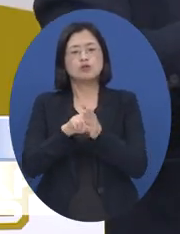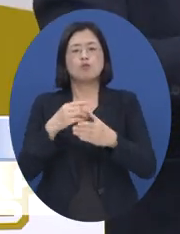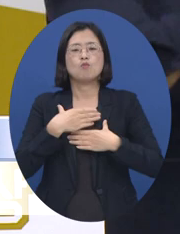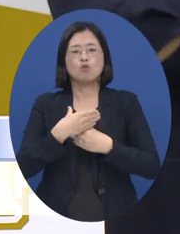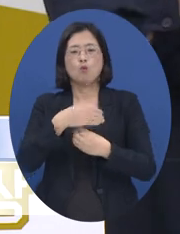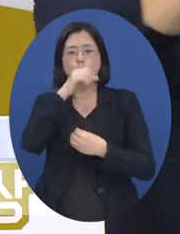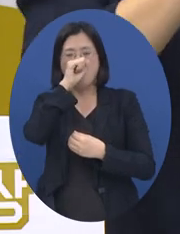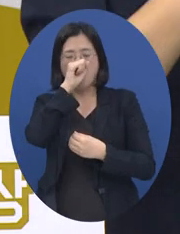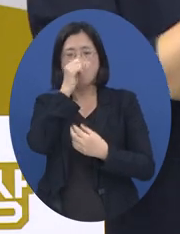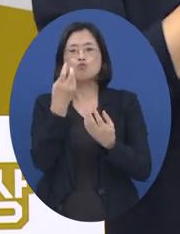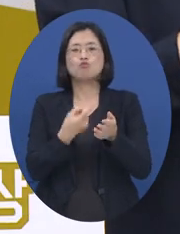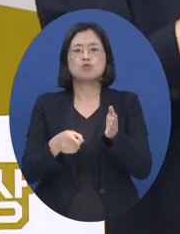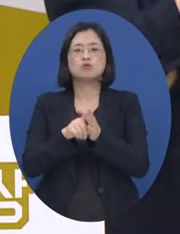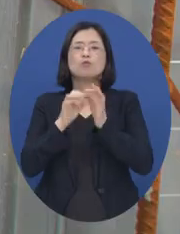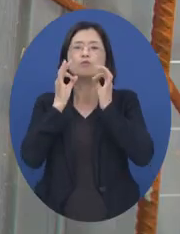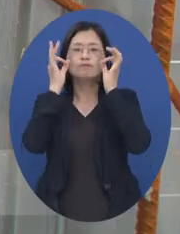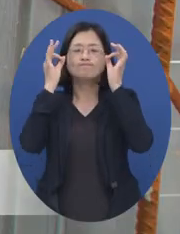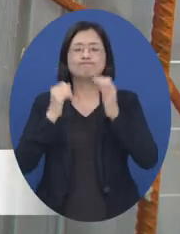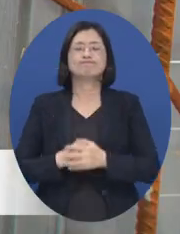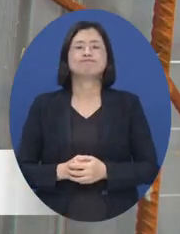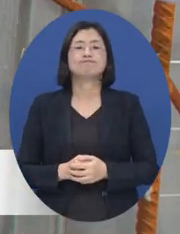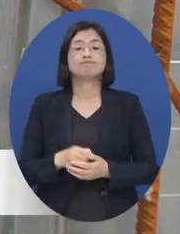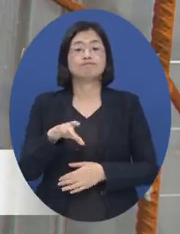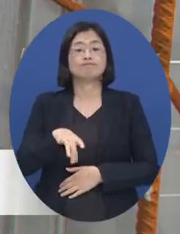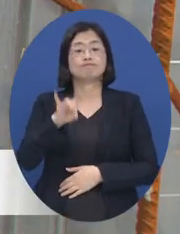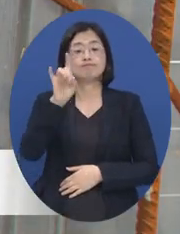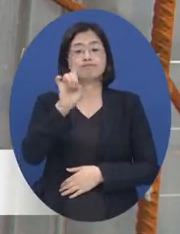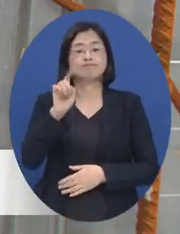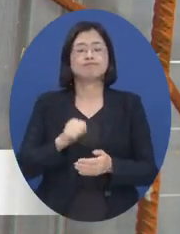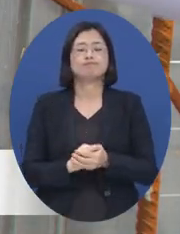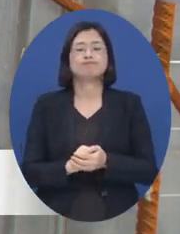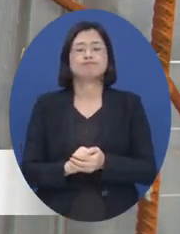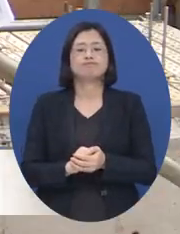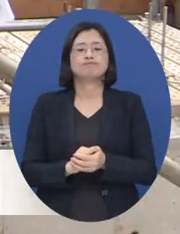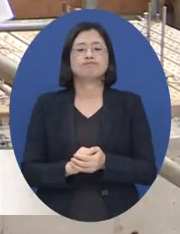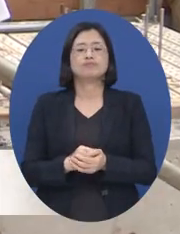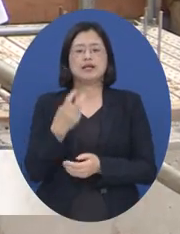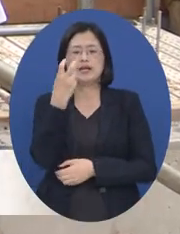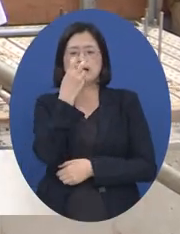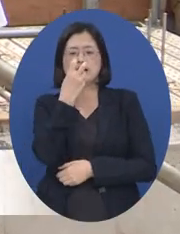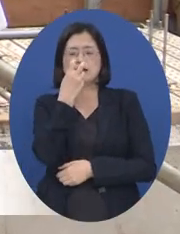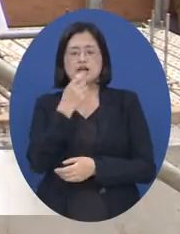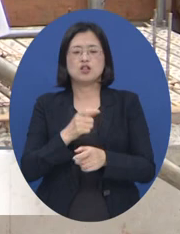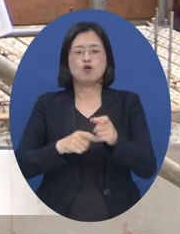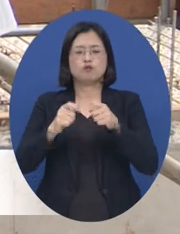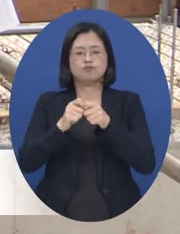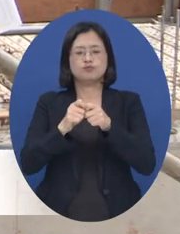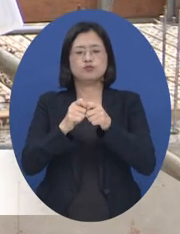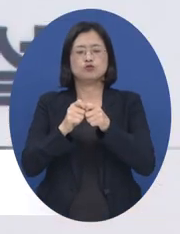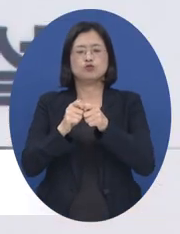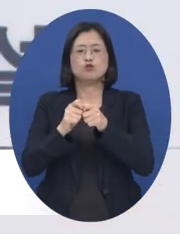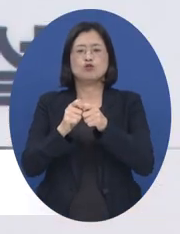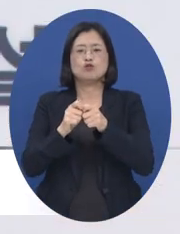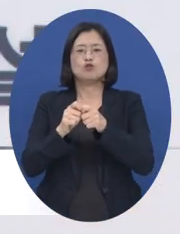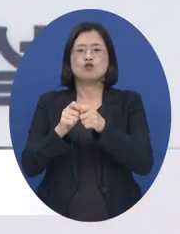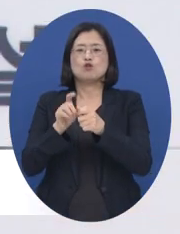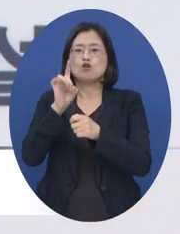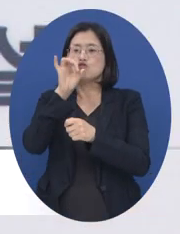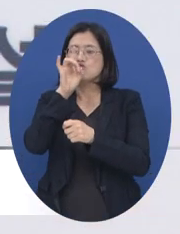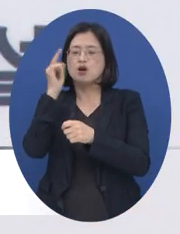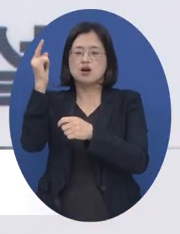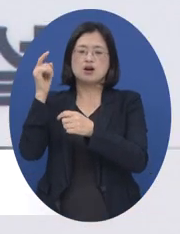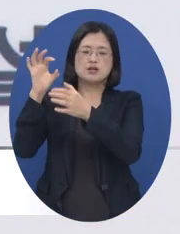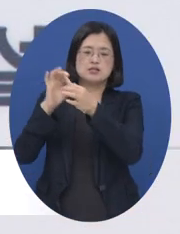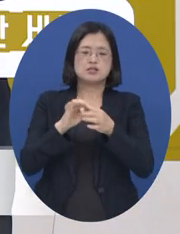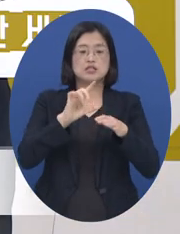만들기 위해 노력합니다 우선 보다 촘촘한 노동 감독을 위해 중앙에 있는 근로감독관 않을 지방 정부도